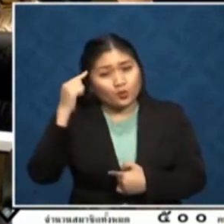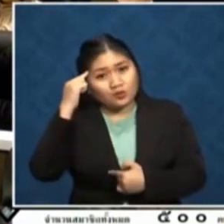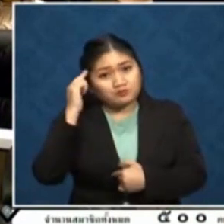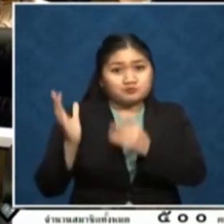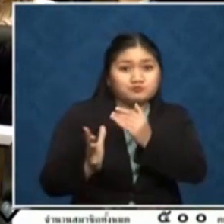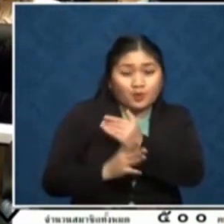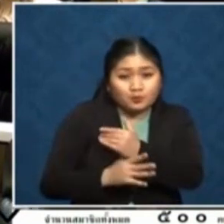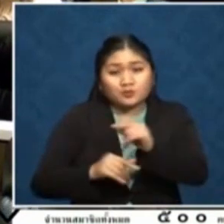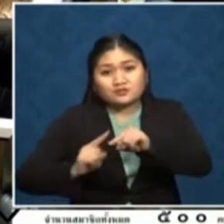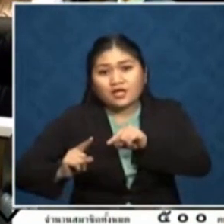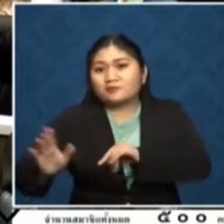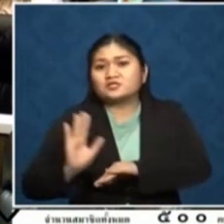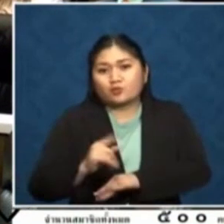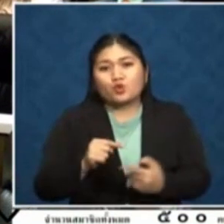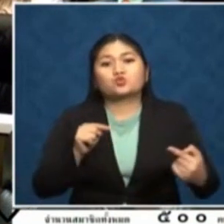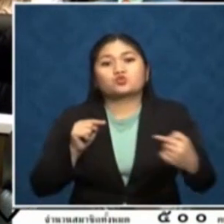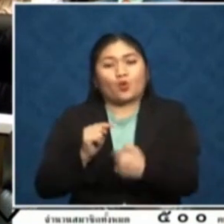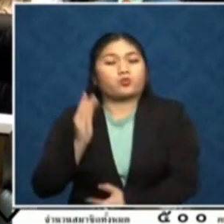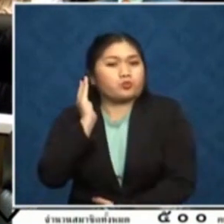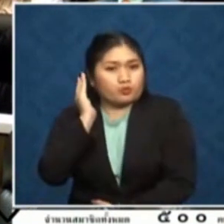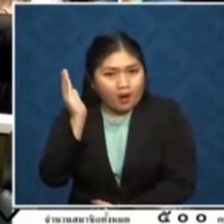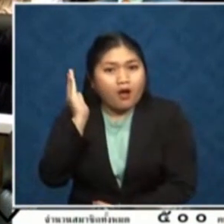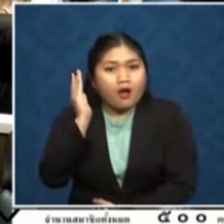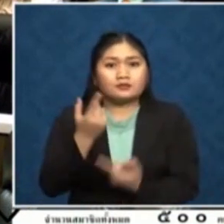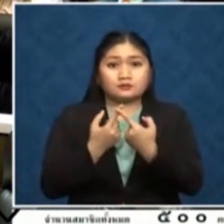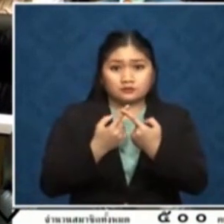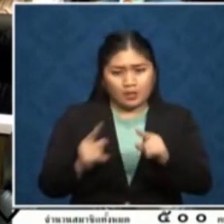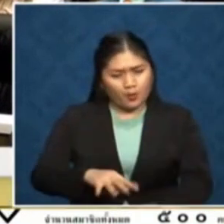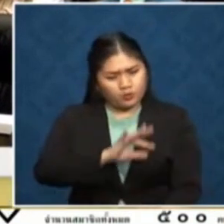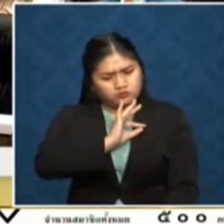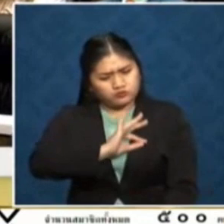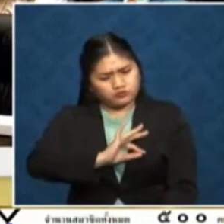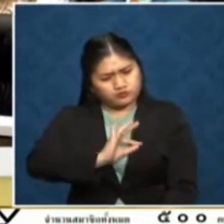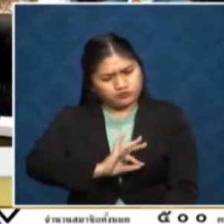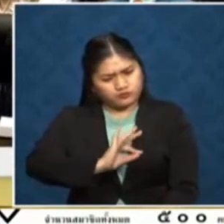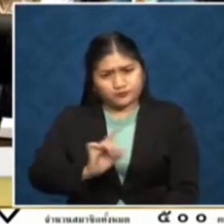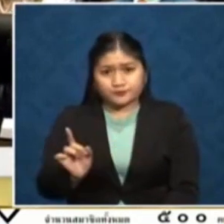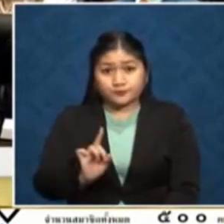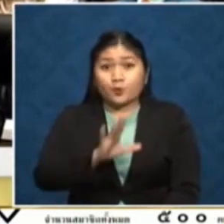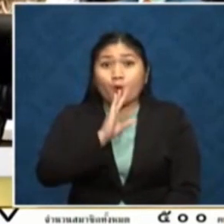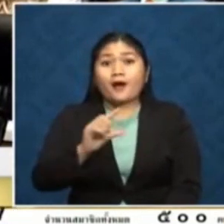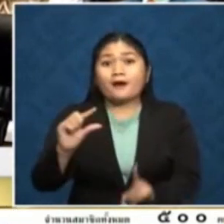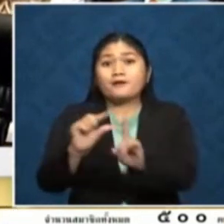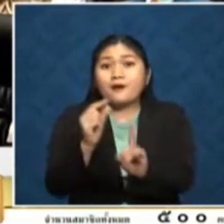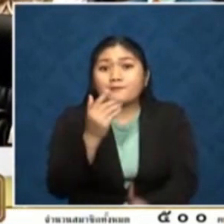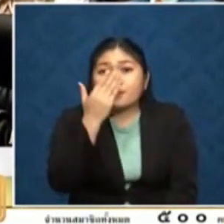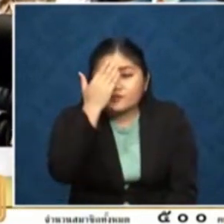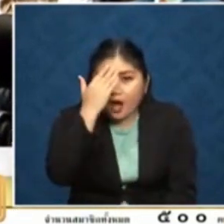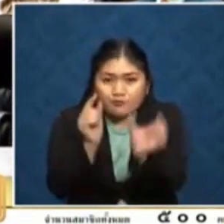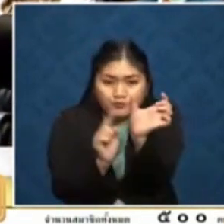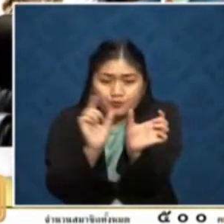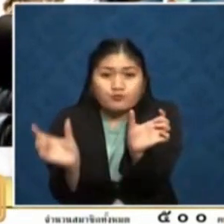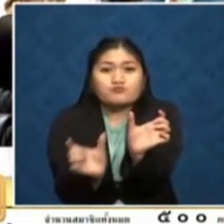านามของผมว่านายนะครับผมเองไม่ใช่เป็นบุคคลที่มีความหลากหลายทางเพศอาจจะเป็นเพศที่ตรงโดยกำเนิดนะครับแต่ผม